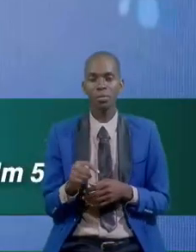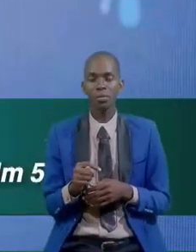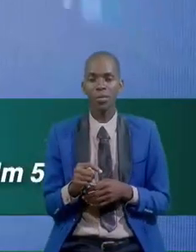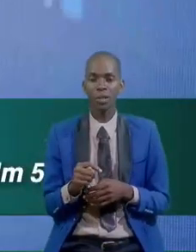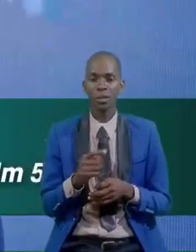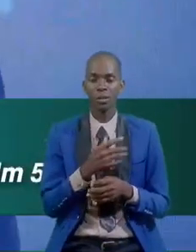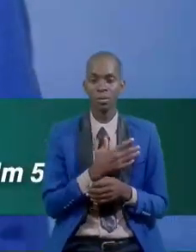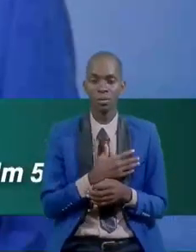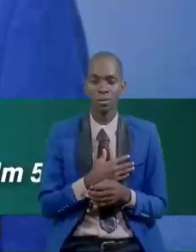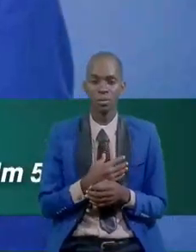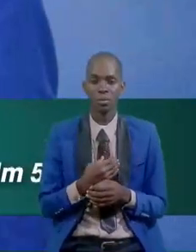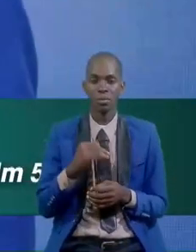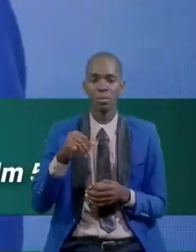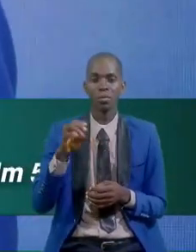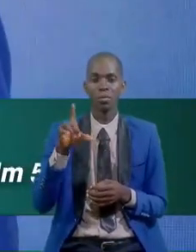Joël 2, 3.